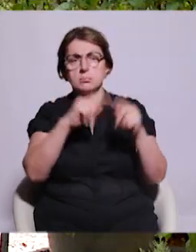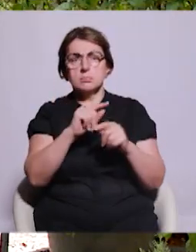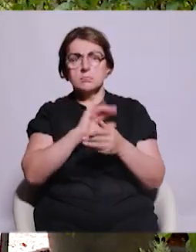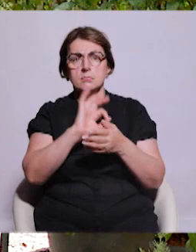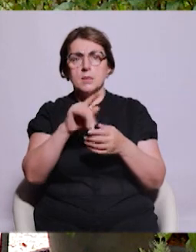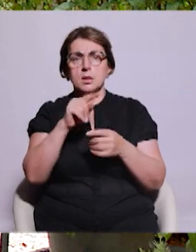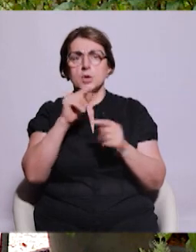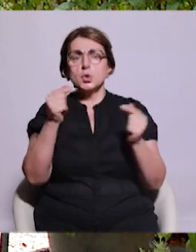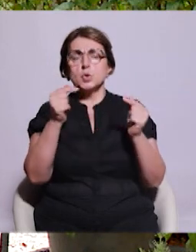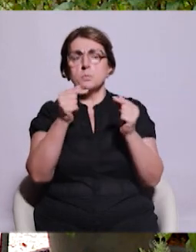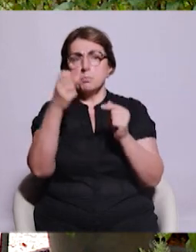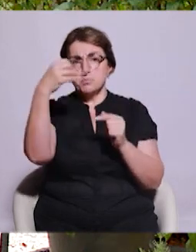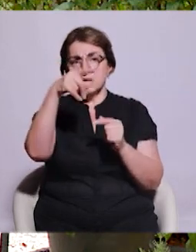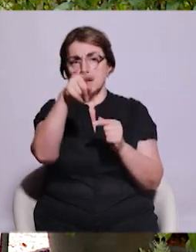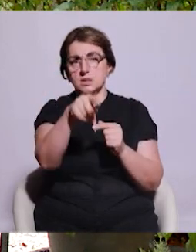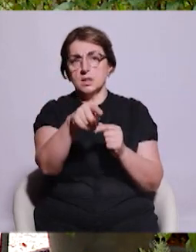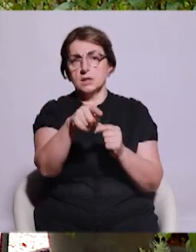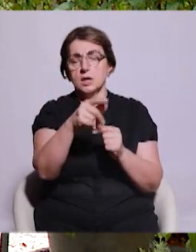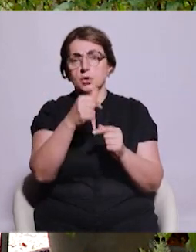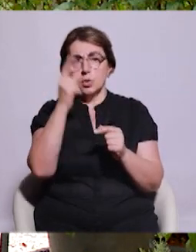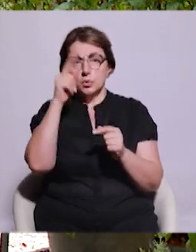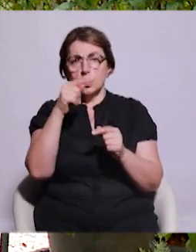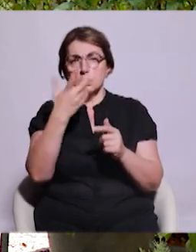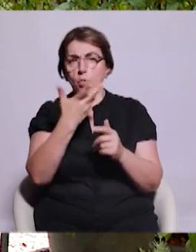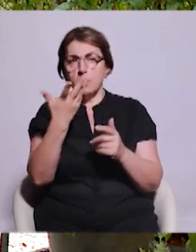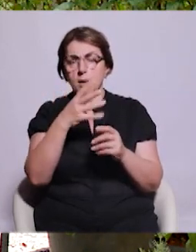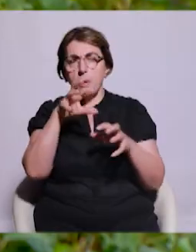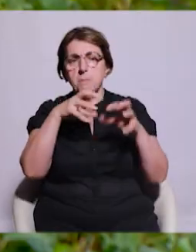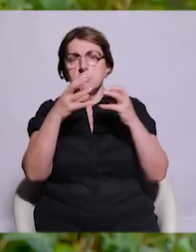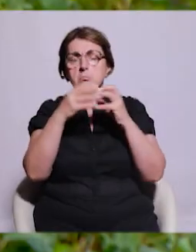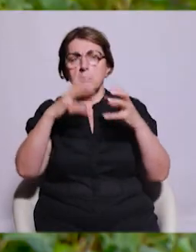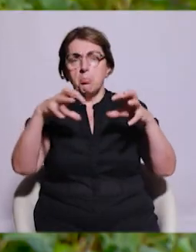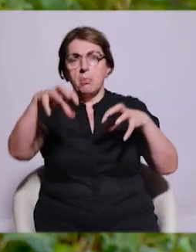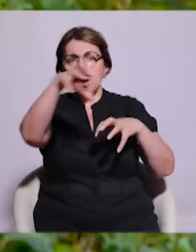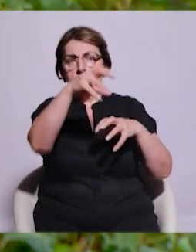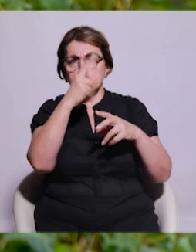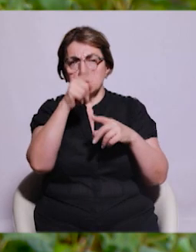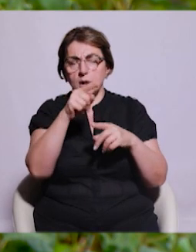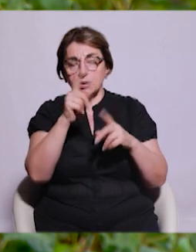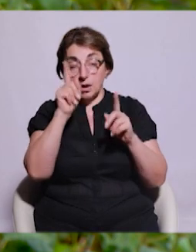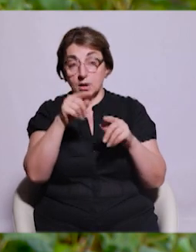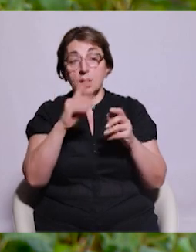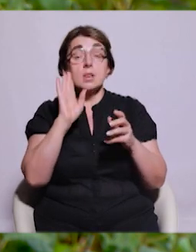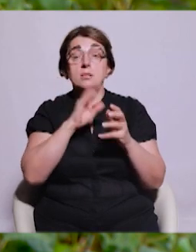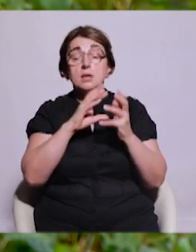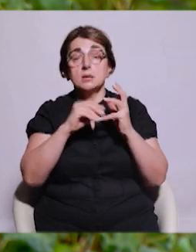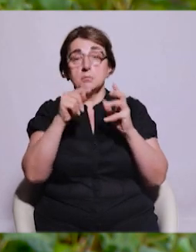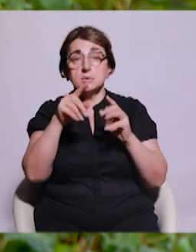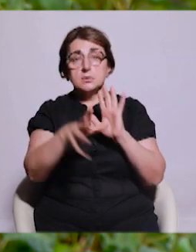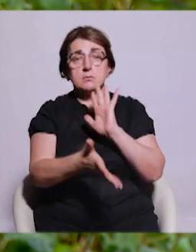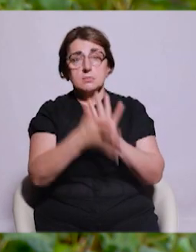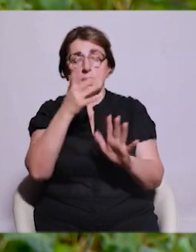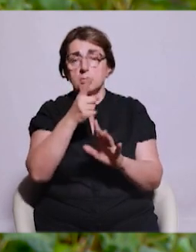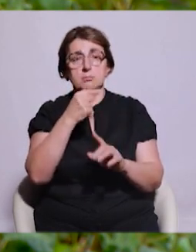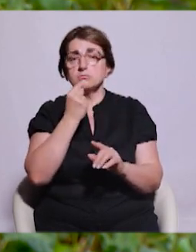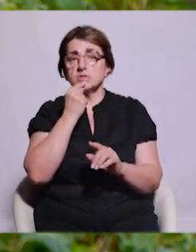ალბათ მიხვდით, რომ მზე სწორედ ეს არის. რომელიმე პლანეტას ხომ არ გეცნობათ? ფიქრობ, არც დედამიწის გამორჩევა გაგიჭირდებათ სხვა